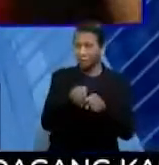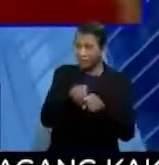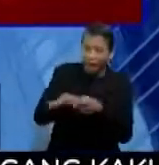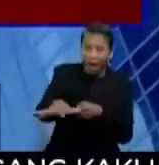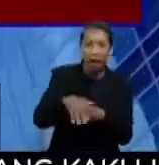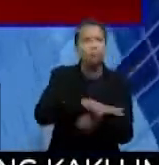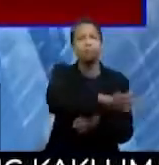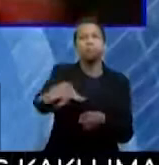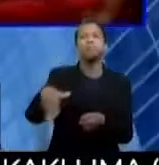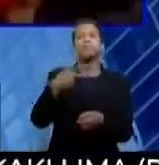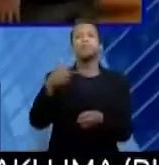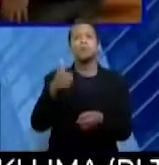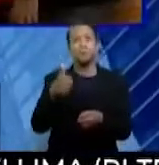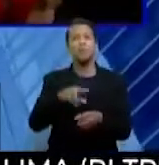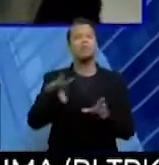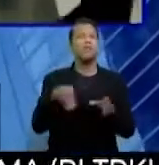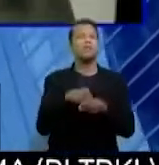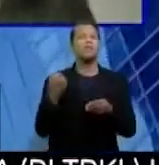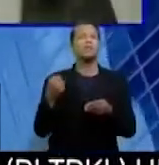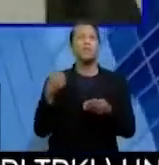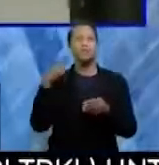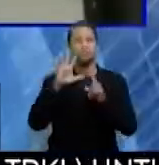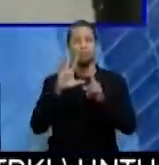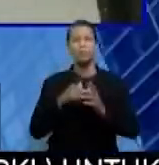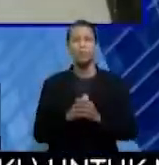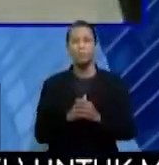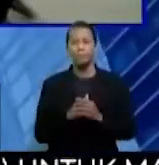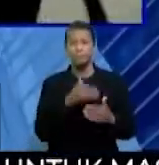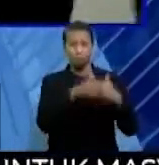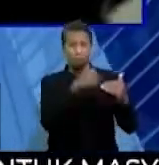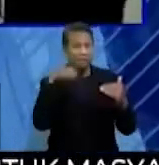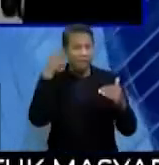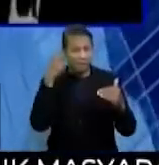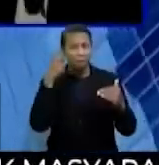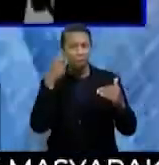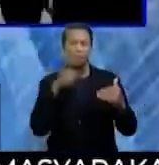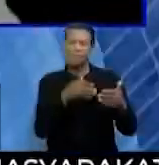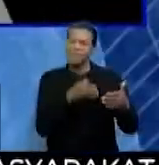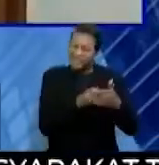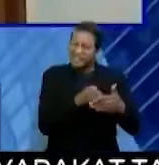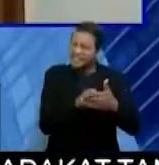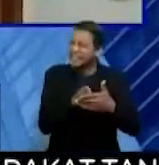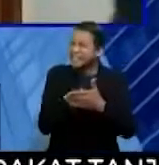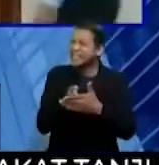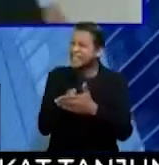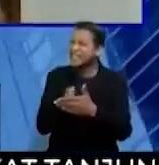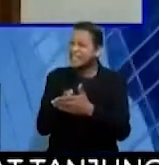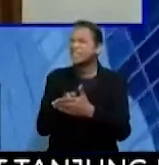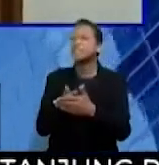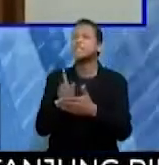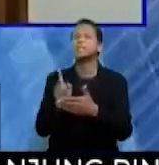ini, banyak produksi yang terhambat, juga film-film yang sudah diproduksi mengalami kendala tayang karena bioskop pun juga sempat tutup